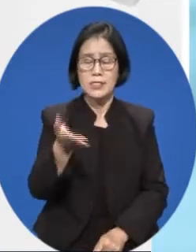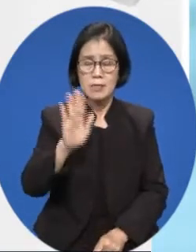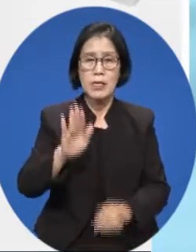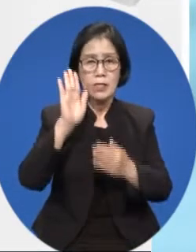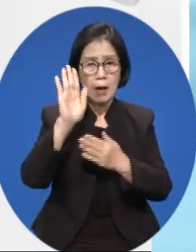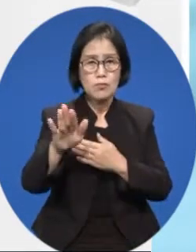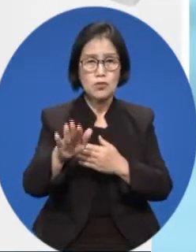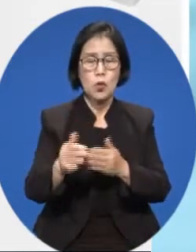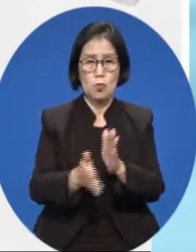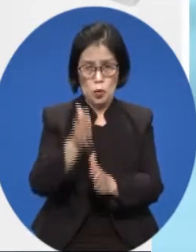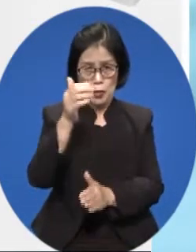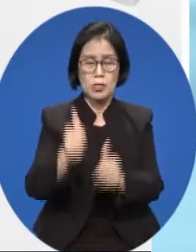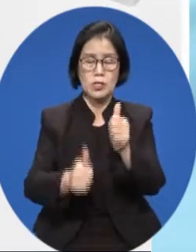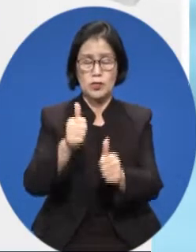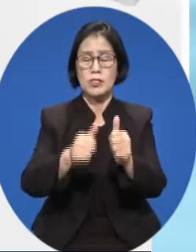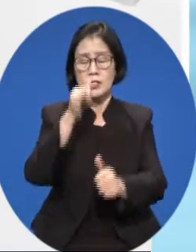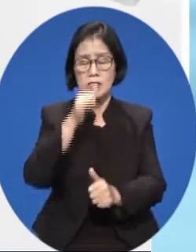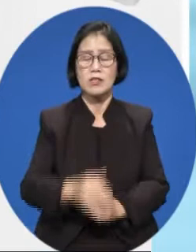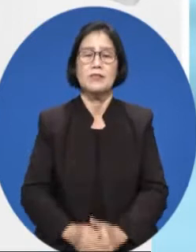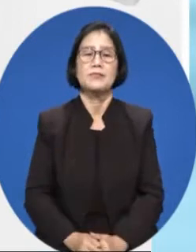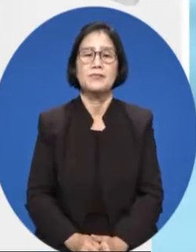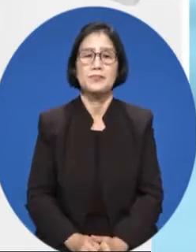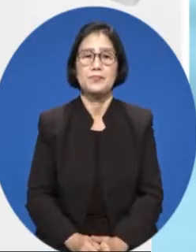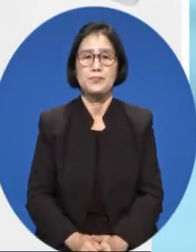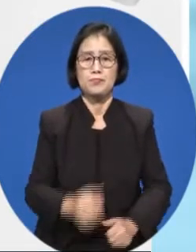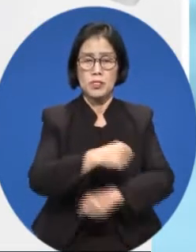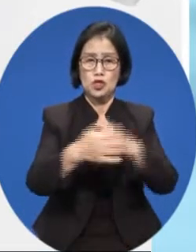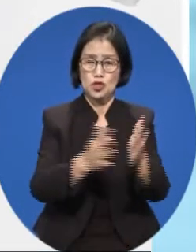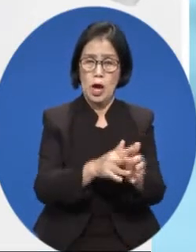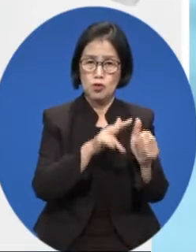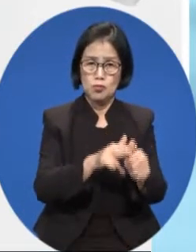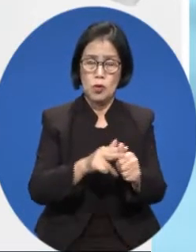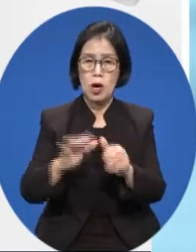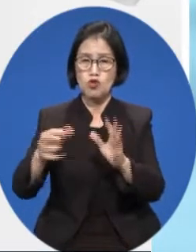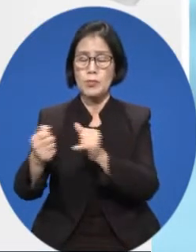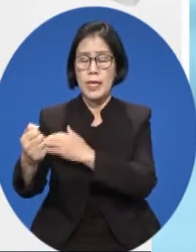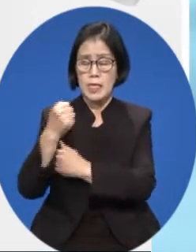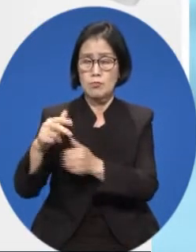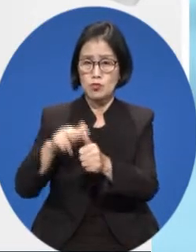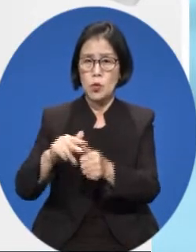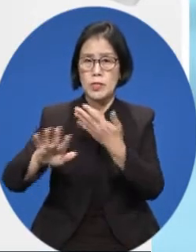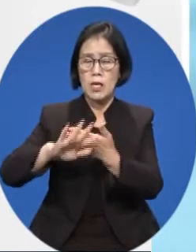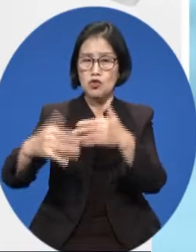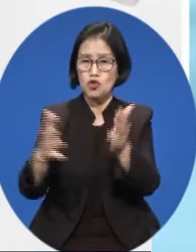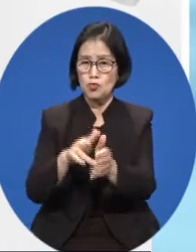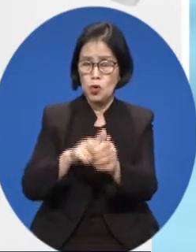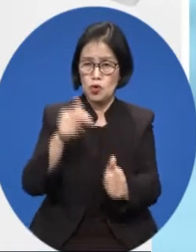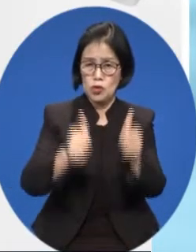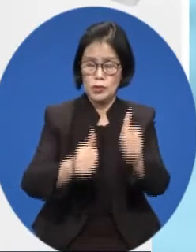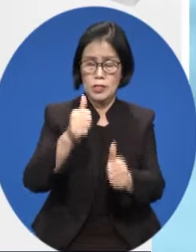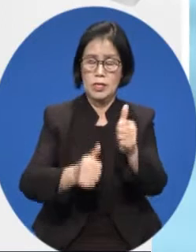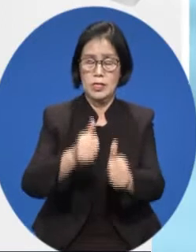앞으로 이제 또 본 게임이 따로 있잖아요 그러니까 민주당 후보와 국민의 후보 그리고 다른 당의 후보가 같이 경쟁을 부분